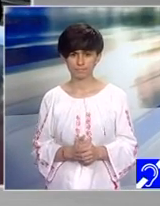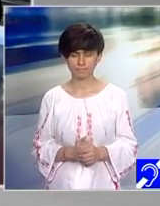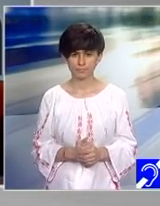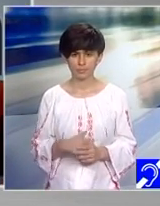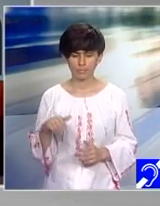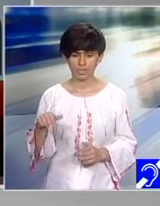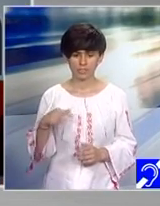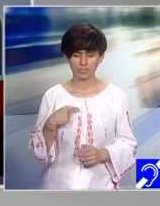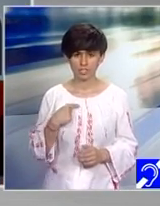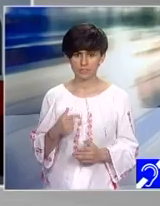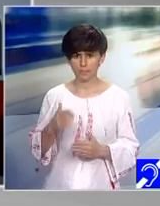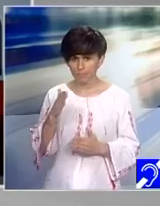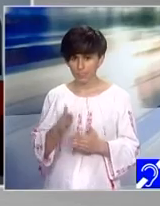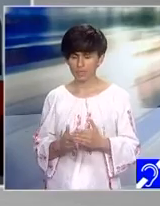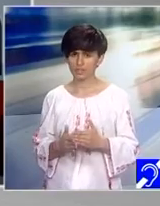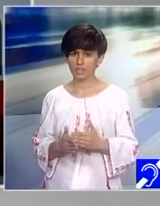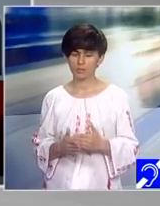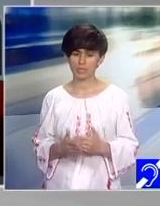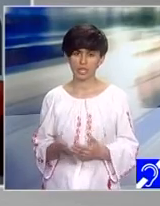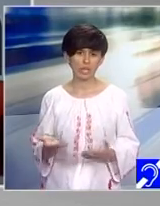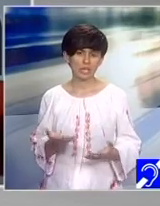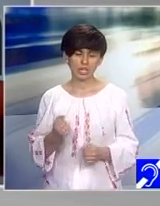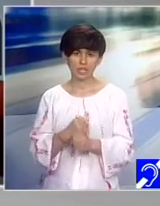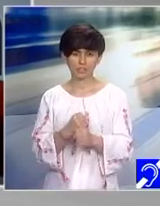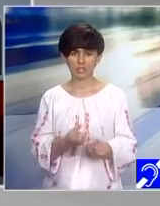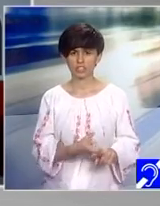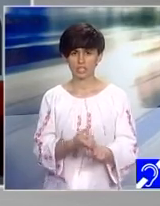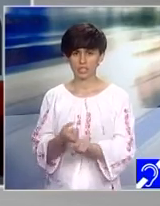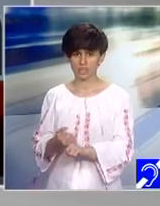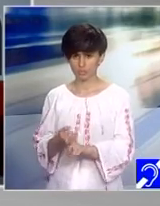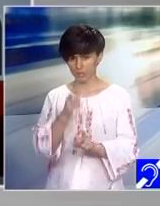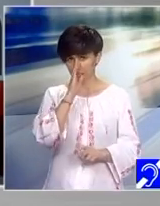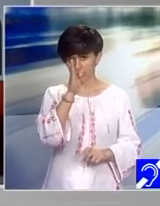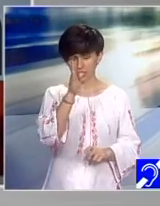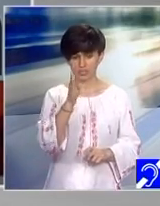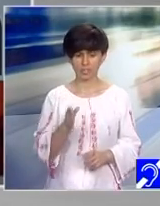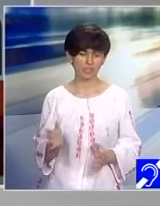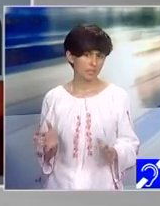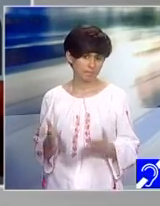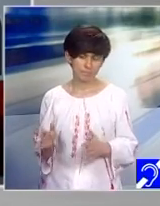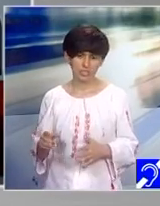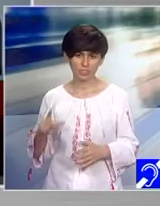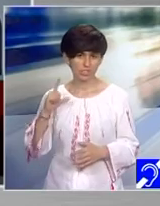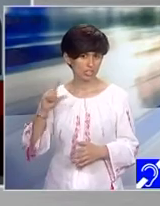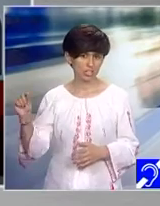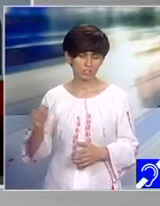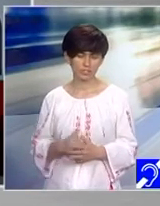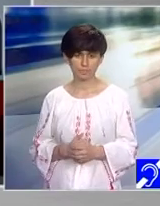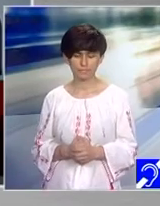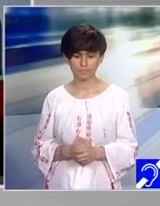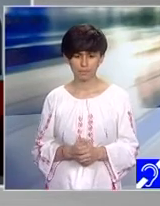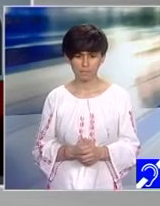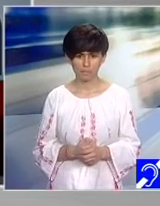terminal palpabil și face legătura directă între ceva și altceva.